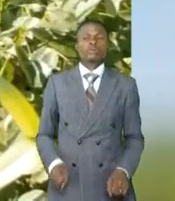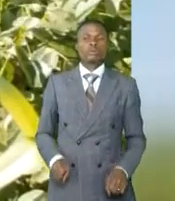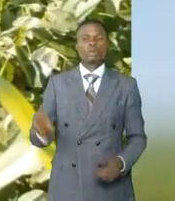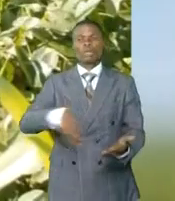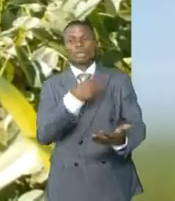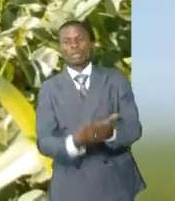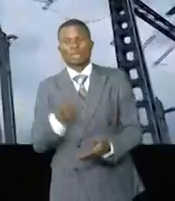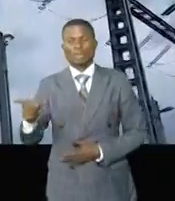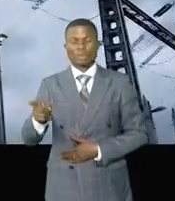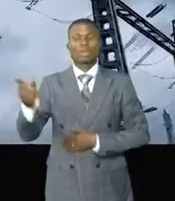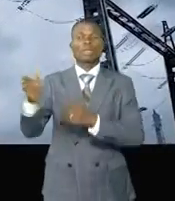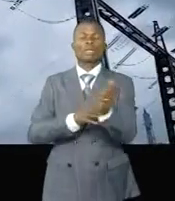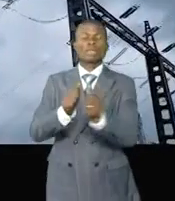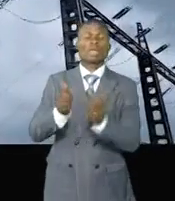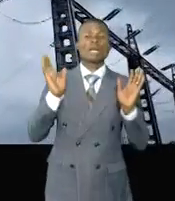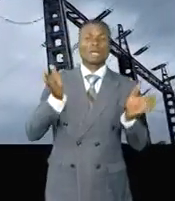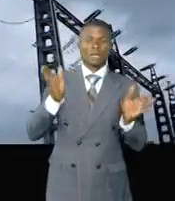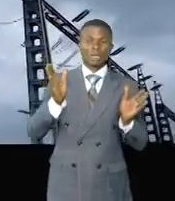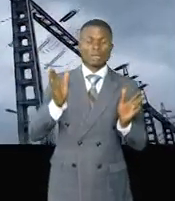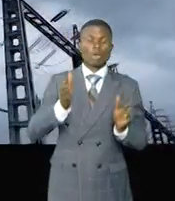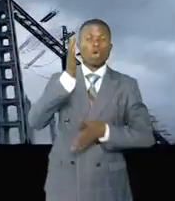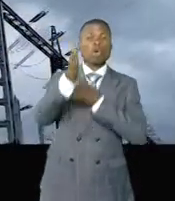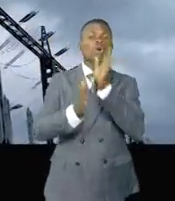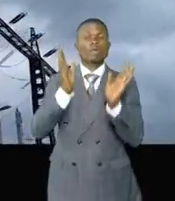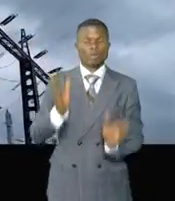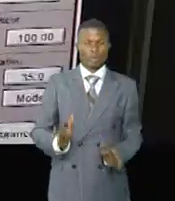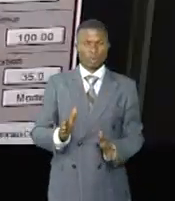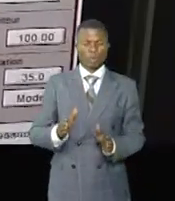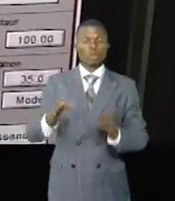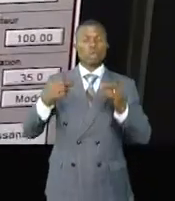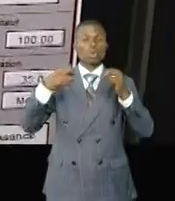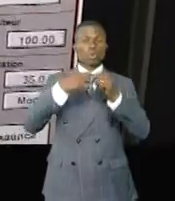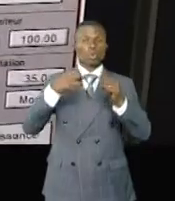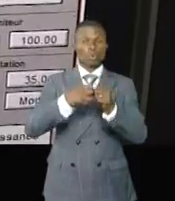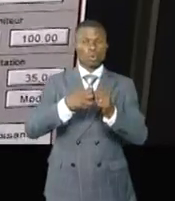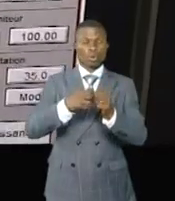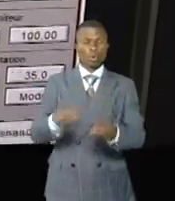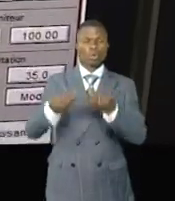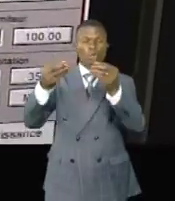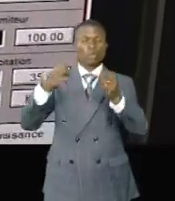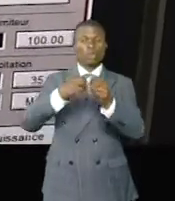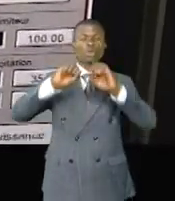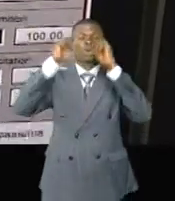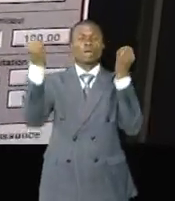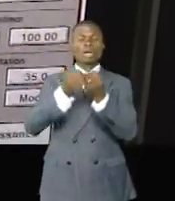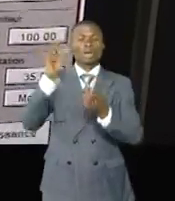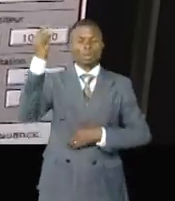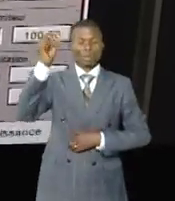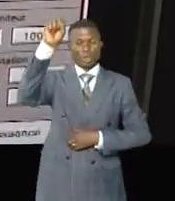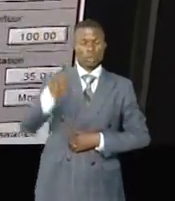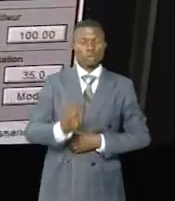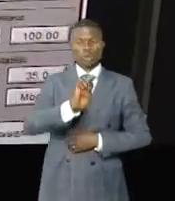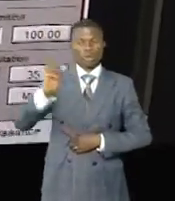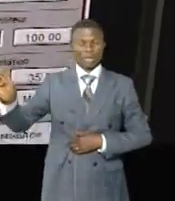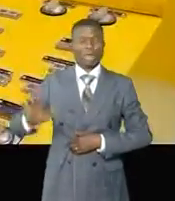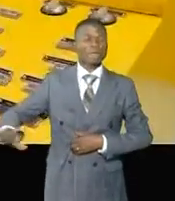La destruction méchante par des inciviques de la ligne électrique alimentant les entreprises minières dans le sud-est du